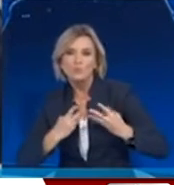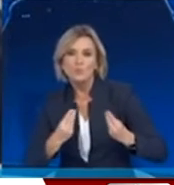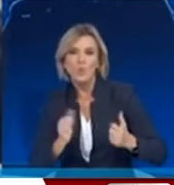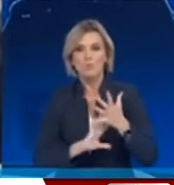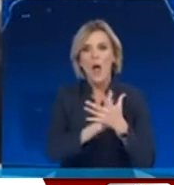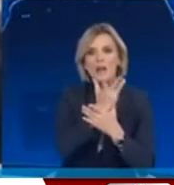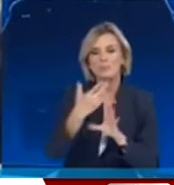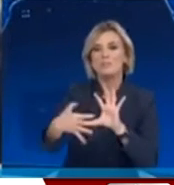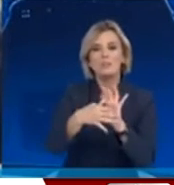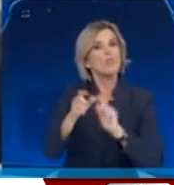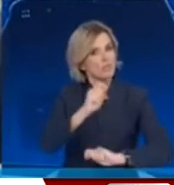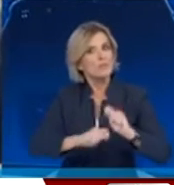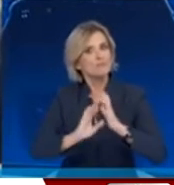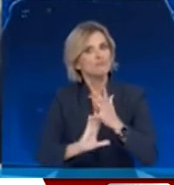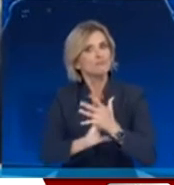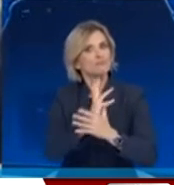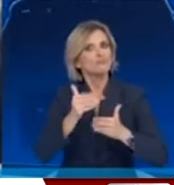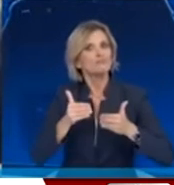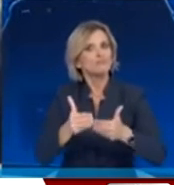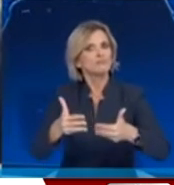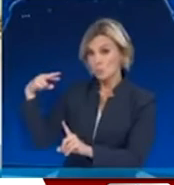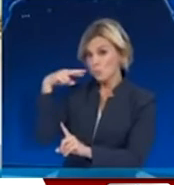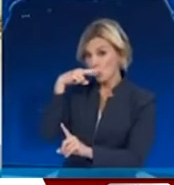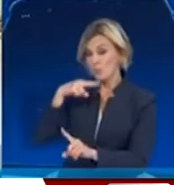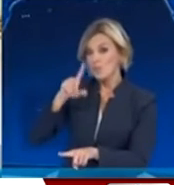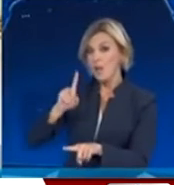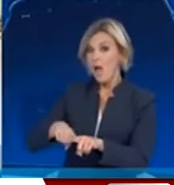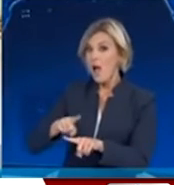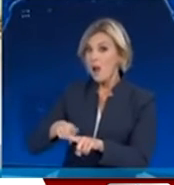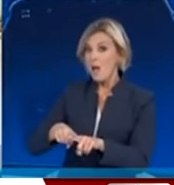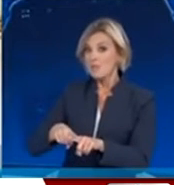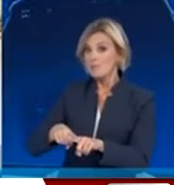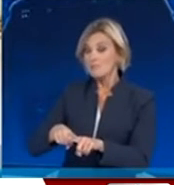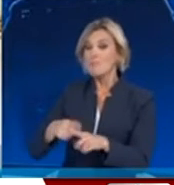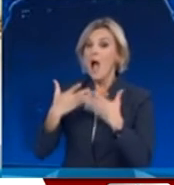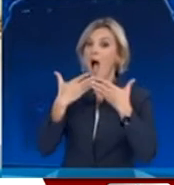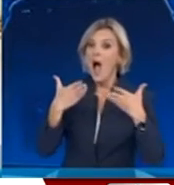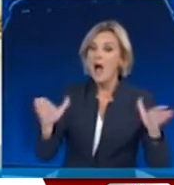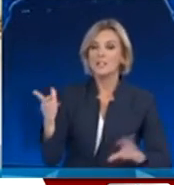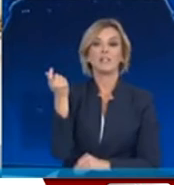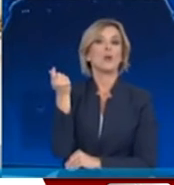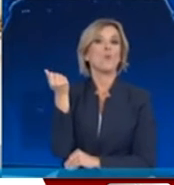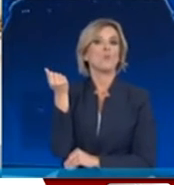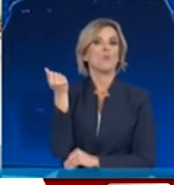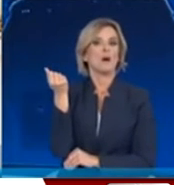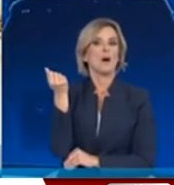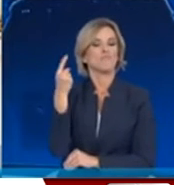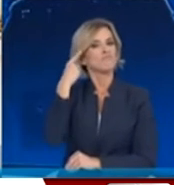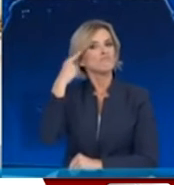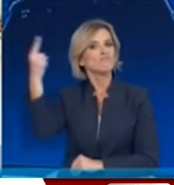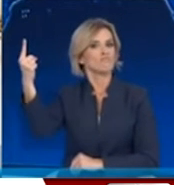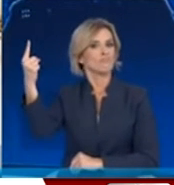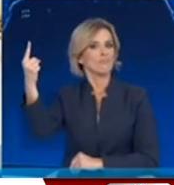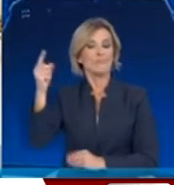Ελλάδα και επεκτείνουν την παρουσία τους εδώ. Νωρίτερα οι δύο άντρες πραγματοποίησαν επίσκεψη στην